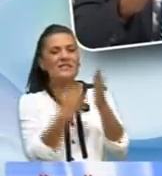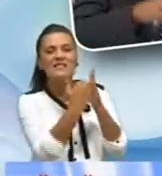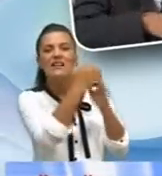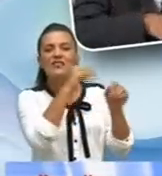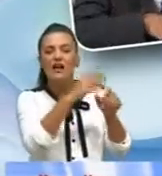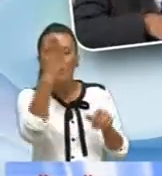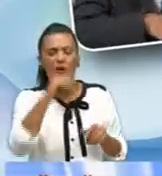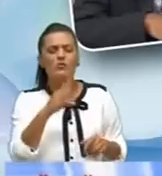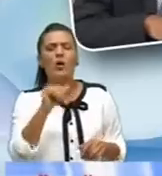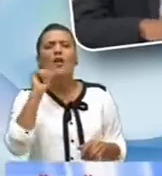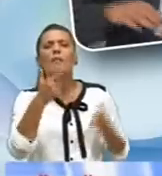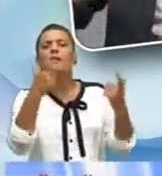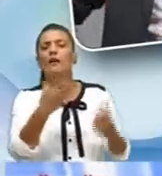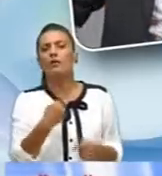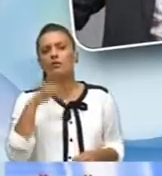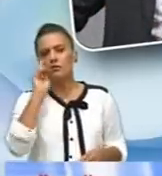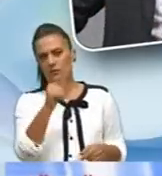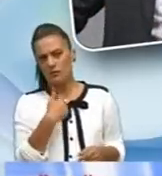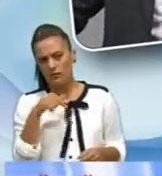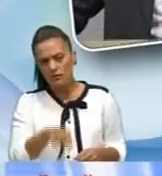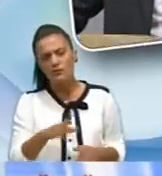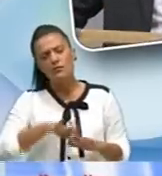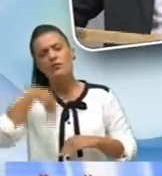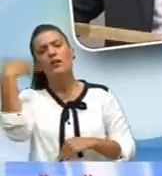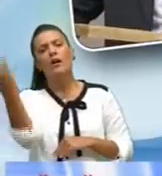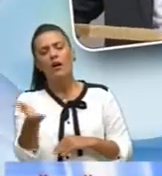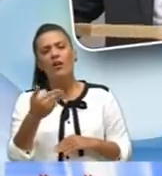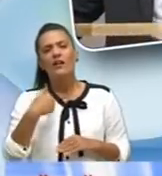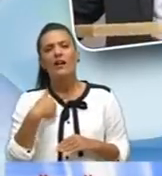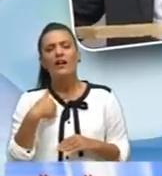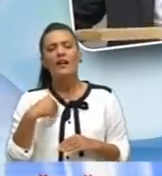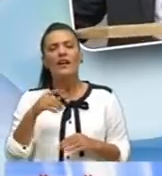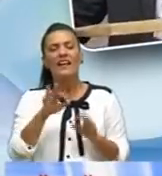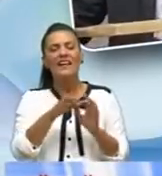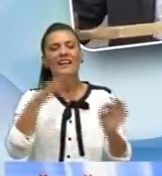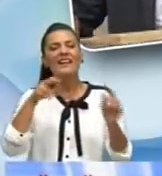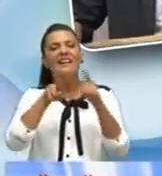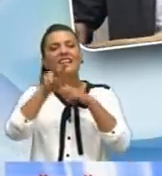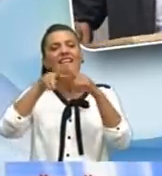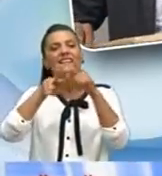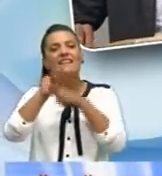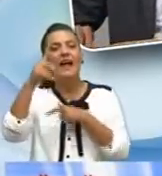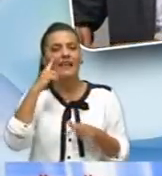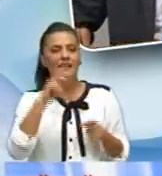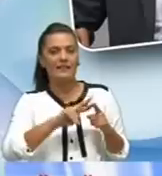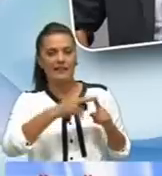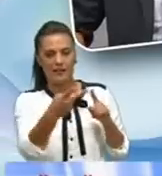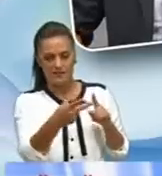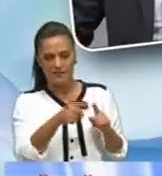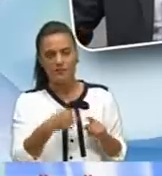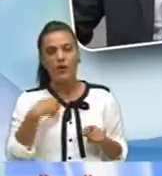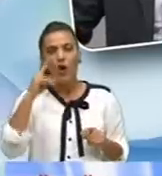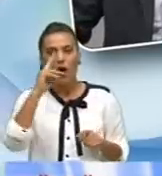önemli bir yeri olduğunu gördüm. Sonradan yaya geçtik. Şimdi aslında görüntülerimizde de herhalde